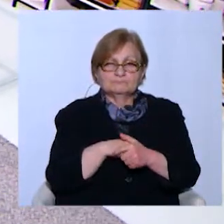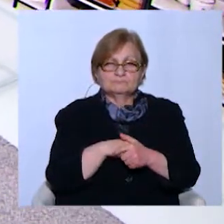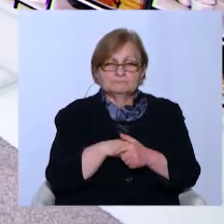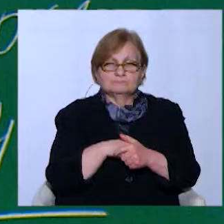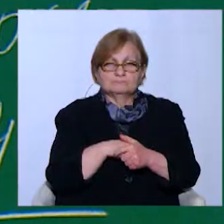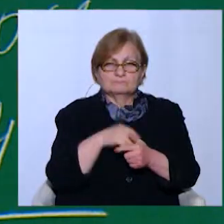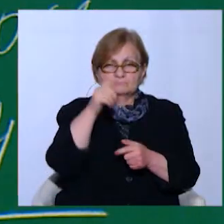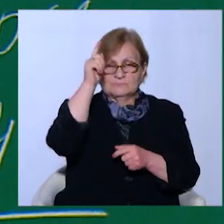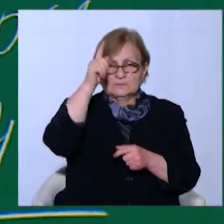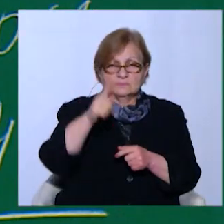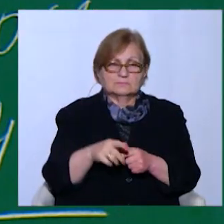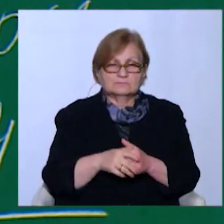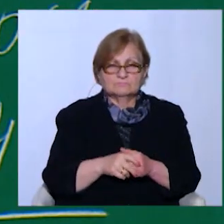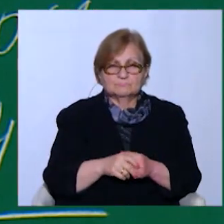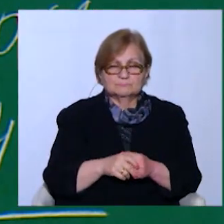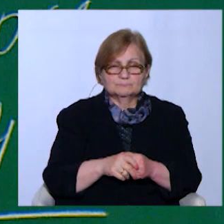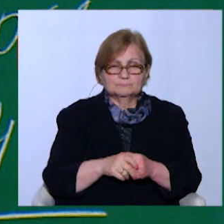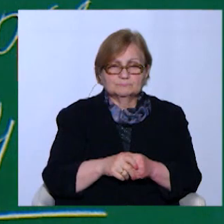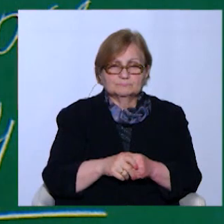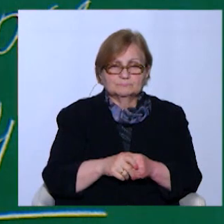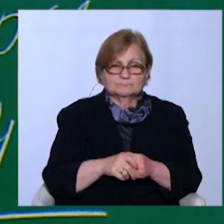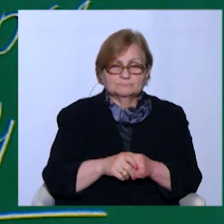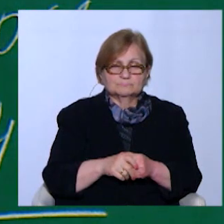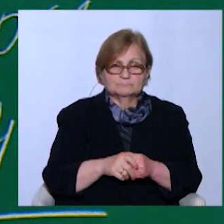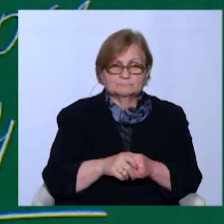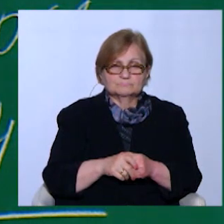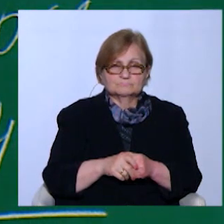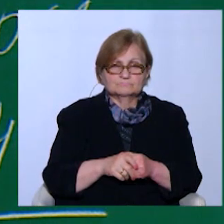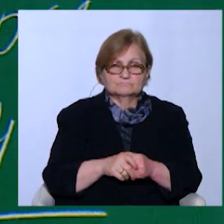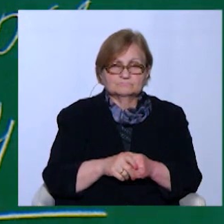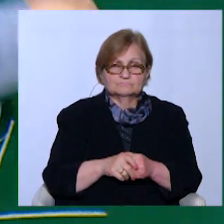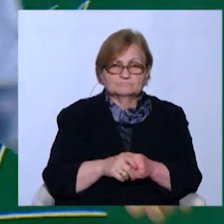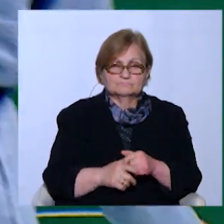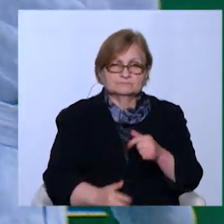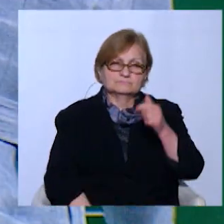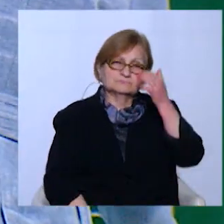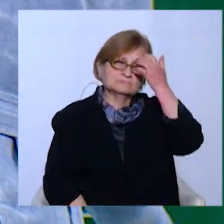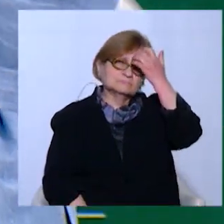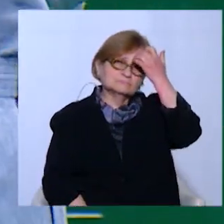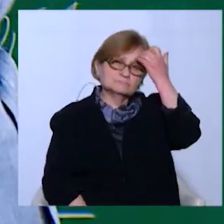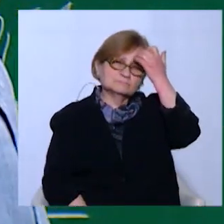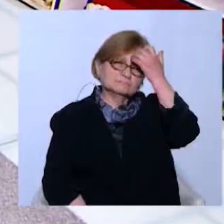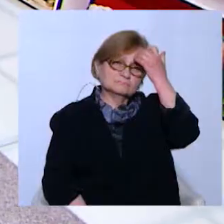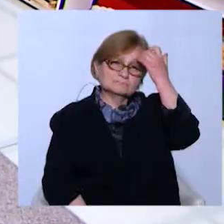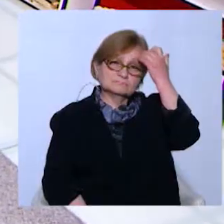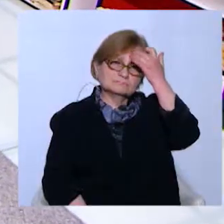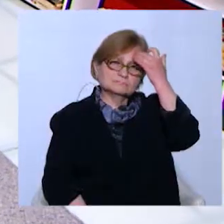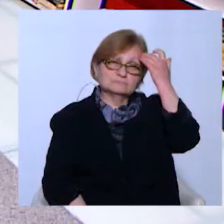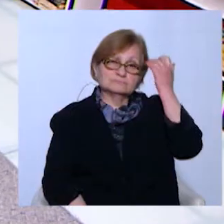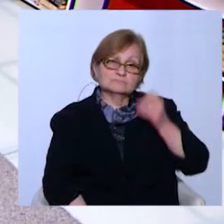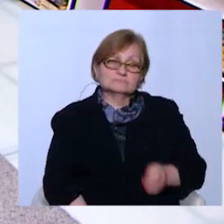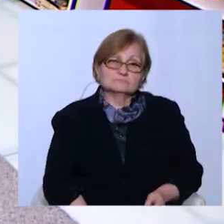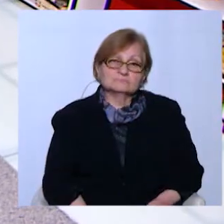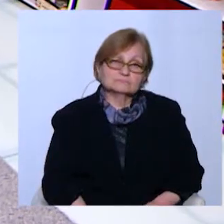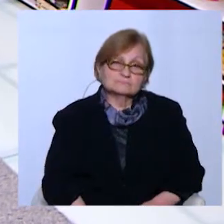ესე დავუშვათ სიმაღლე, ხო? აი ესეთი, აი ესე დავხაზა. მოდით ამასაც წავშვი აქ. მე